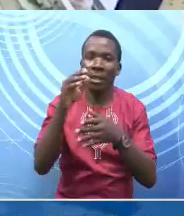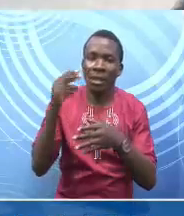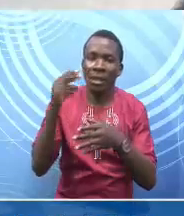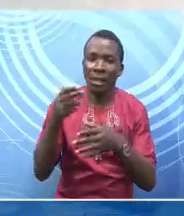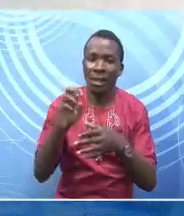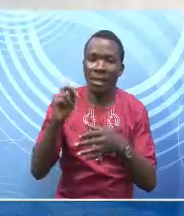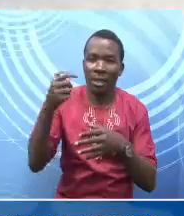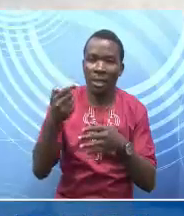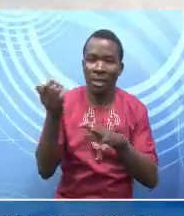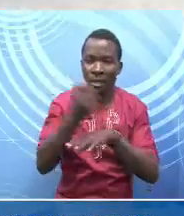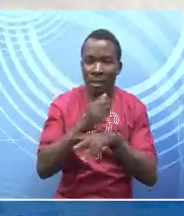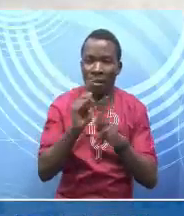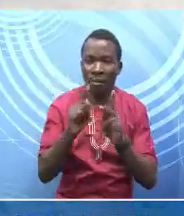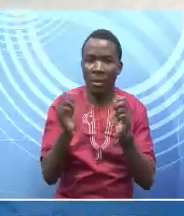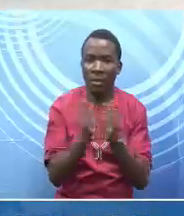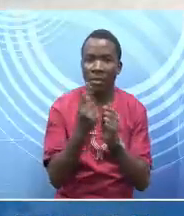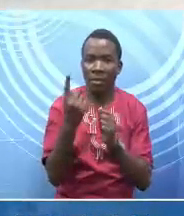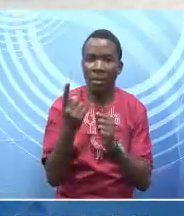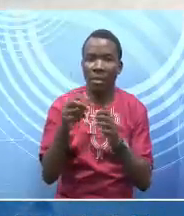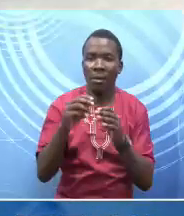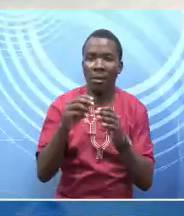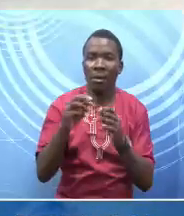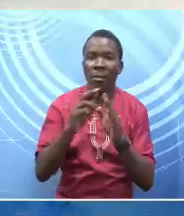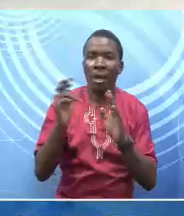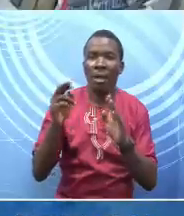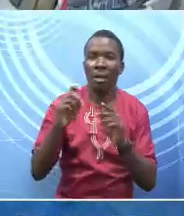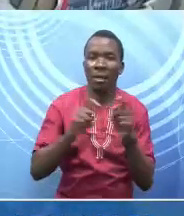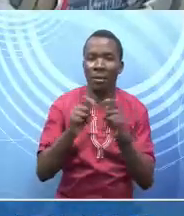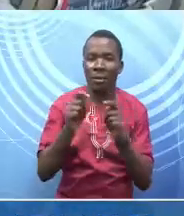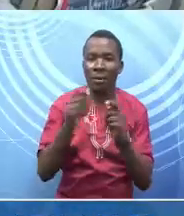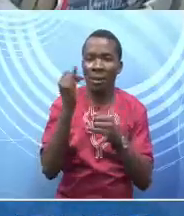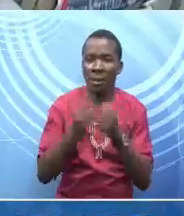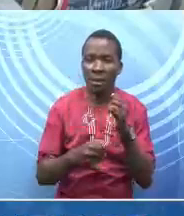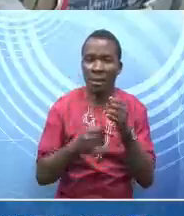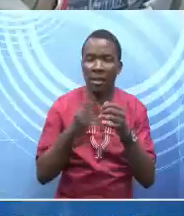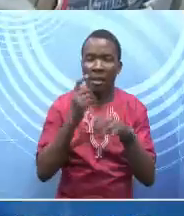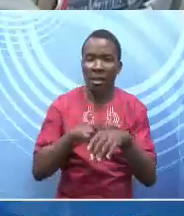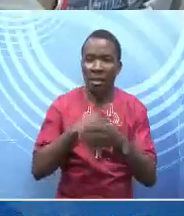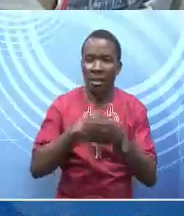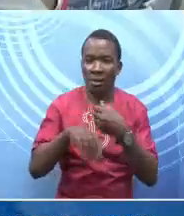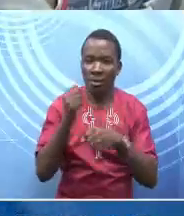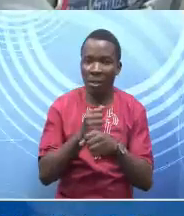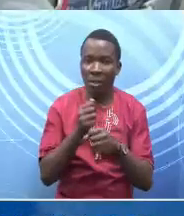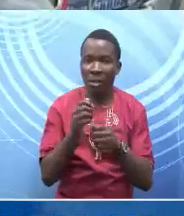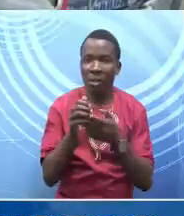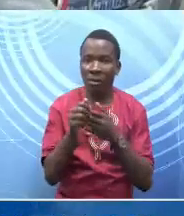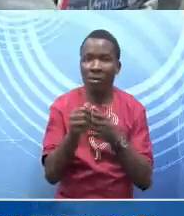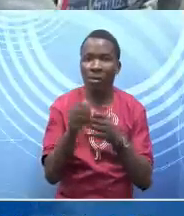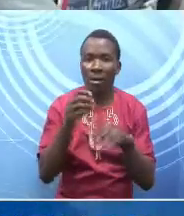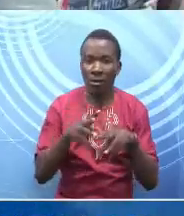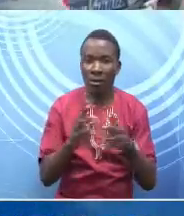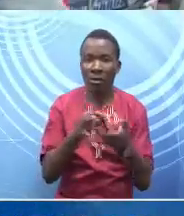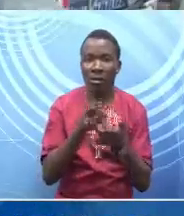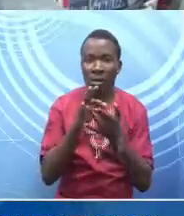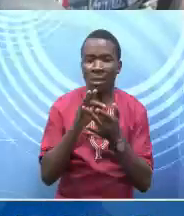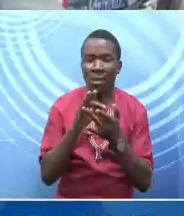kuri 11 bakuriye ubutegetsi bazamara igihe cy'umwaka w'ibihe bidasanzwe mu gihugu. Abakuru b'igisirikare bakaba bavuga ko